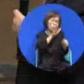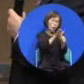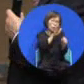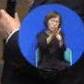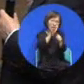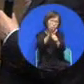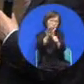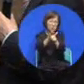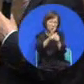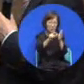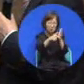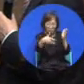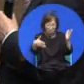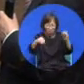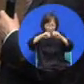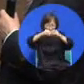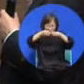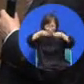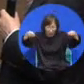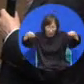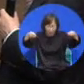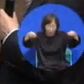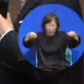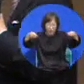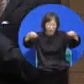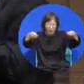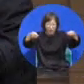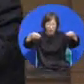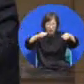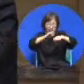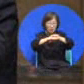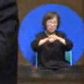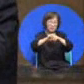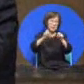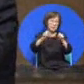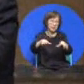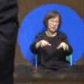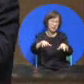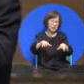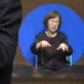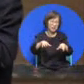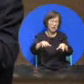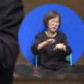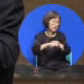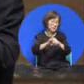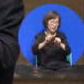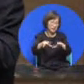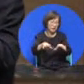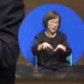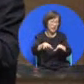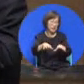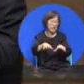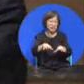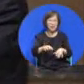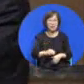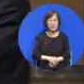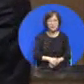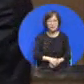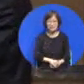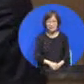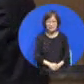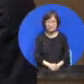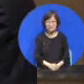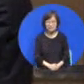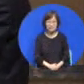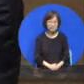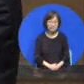service. And many times as we give aid to overseas, maybe it's not as effective. 큰일 될 수 있습니다. And many times it will 그래서요.